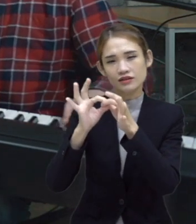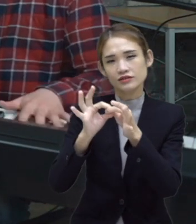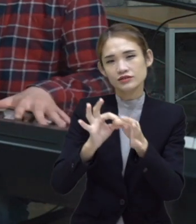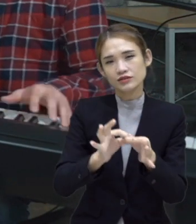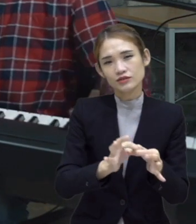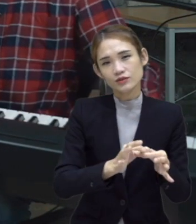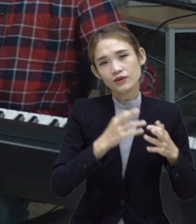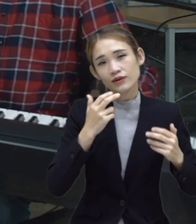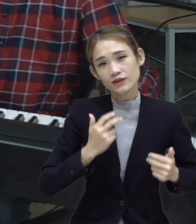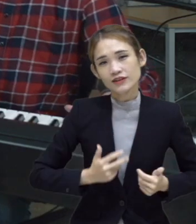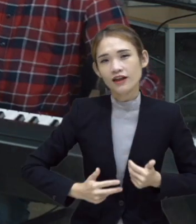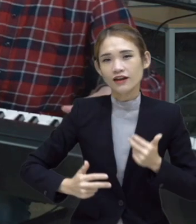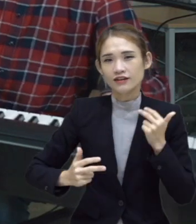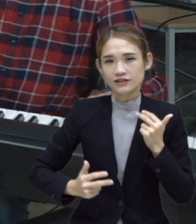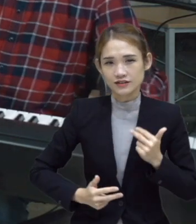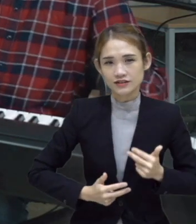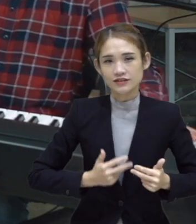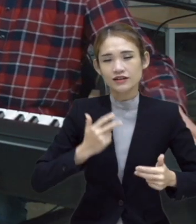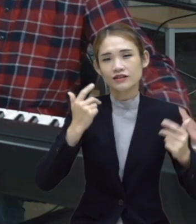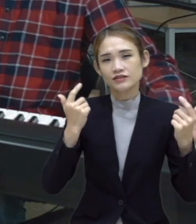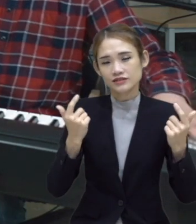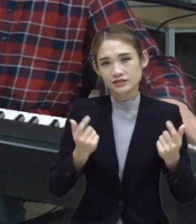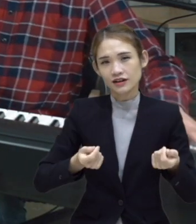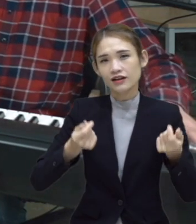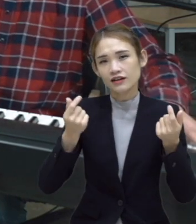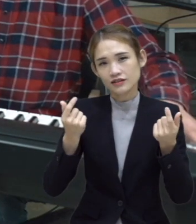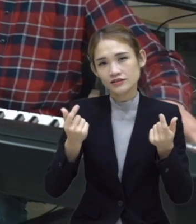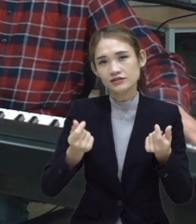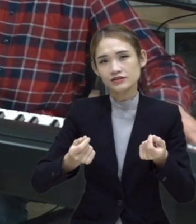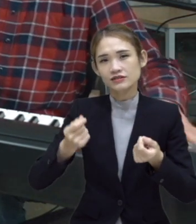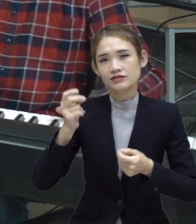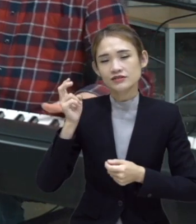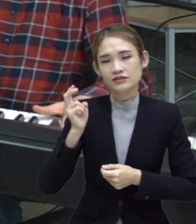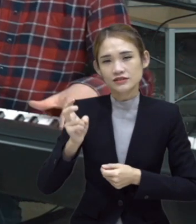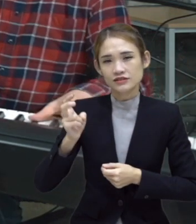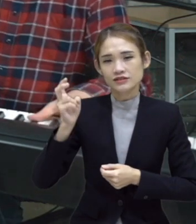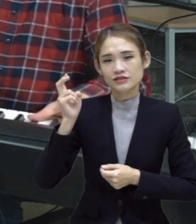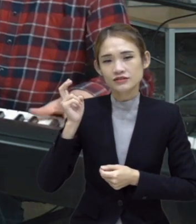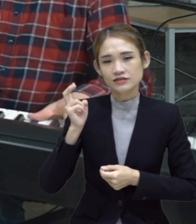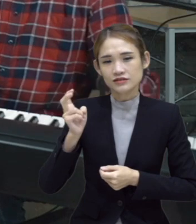너네 즐거웠대. 그래 그랬었지.